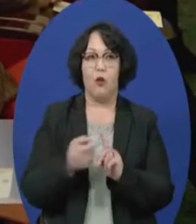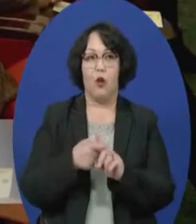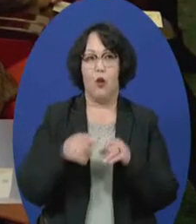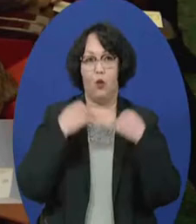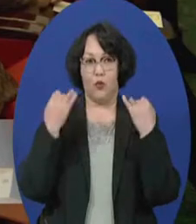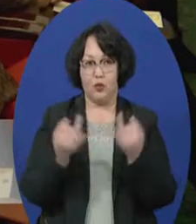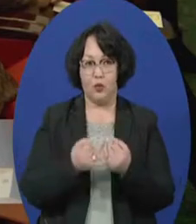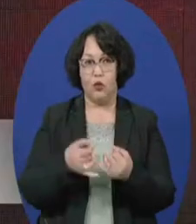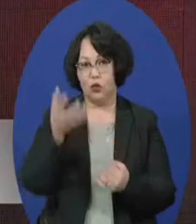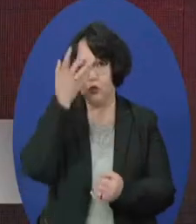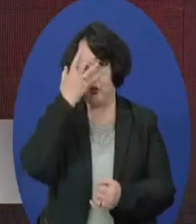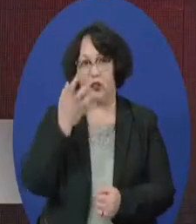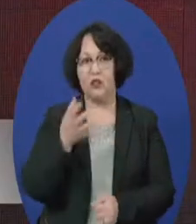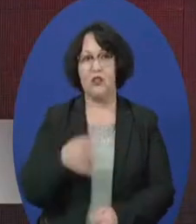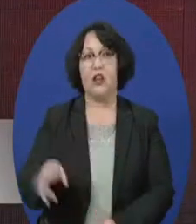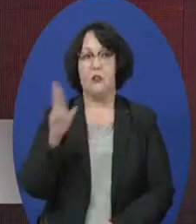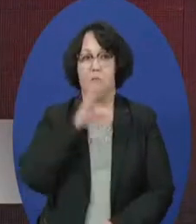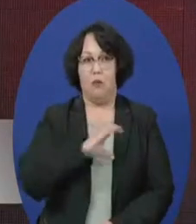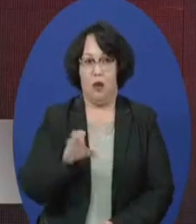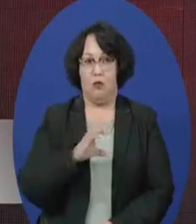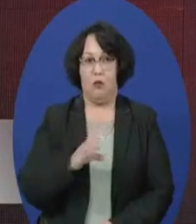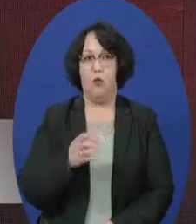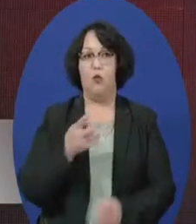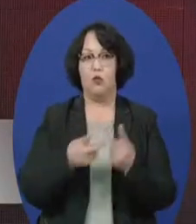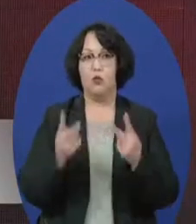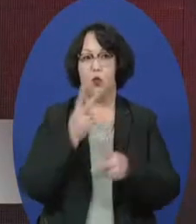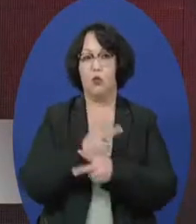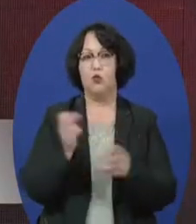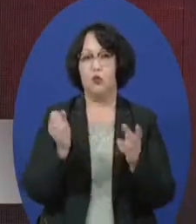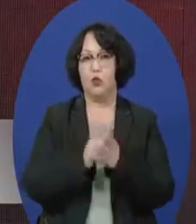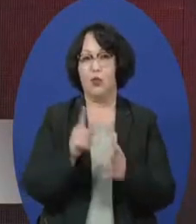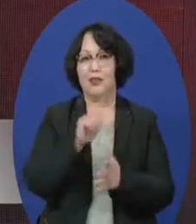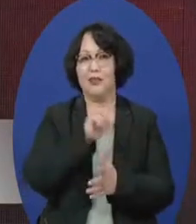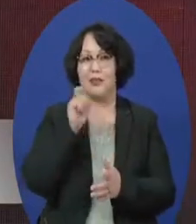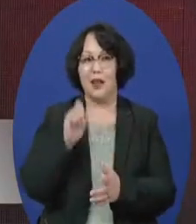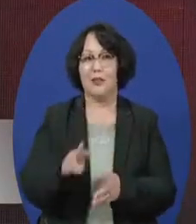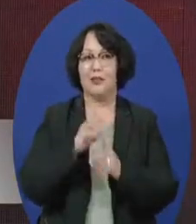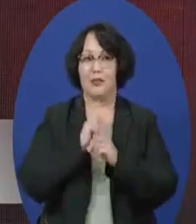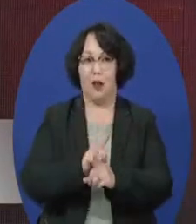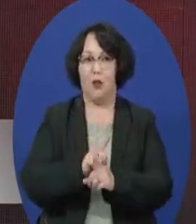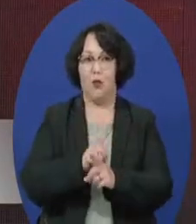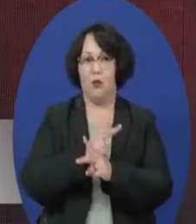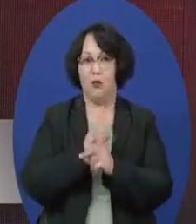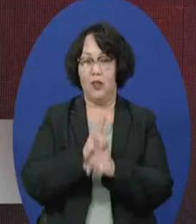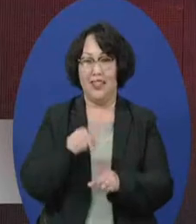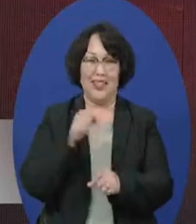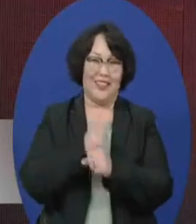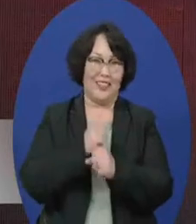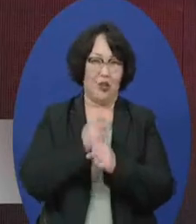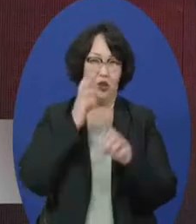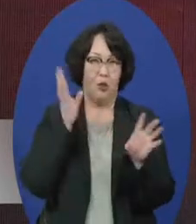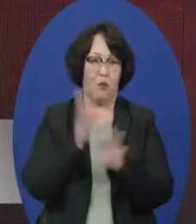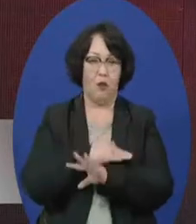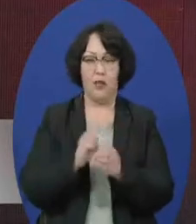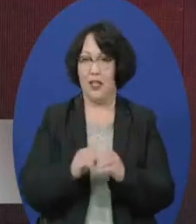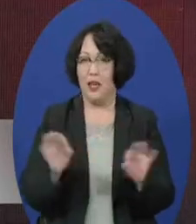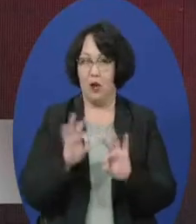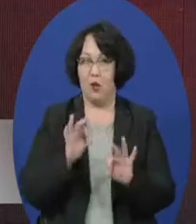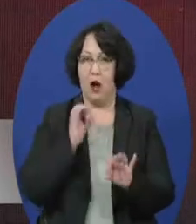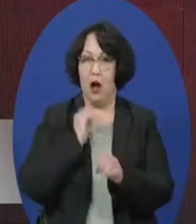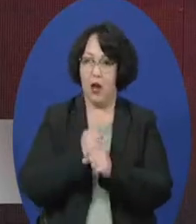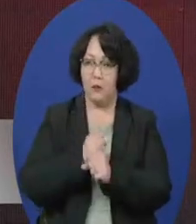миний зураг авалтаар хийж хэлсэн. За, тайз мэд засагдаад энэ хайр бүр нэрээ. Урлагийн